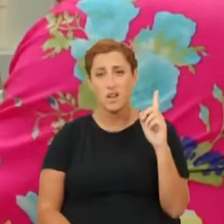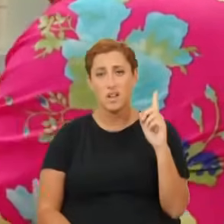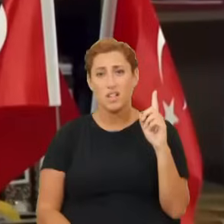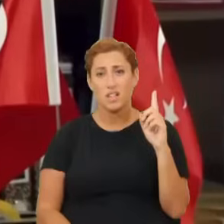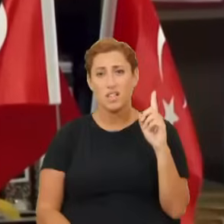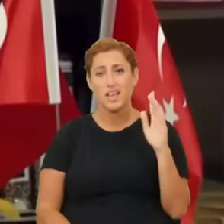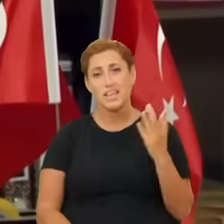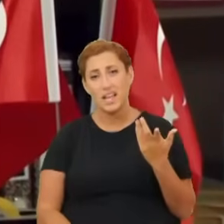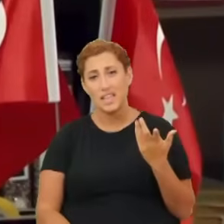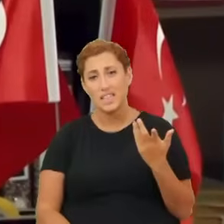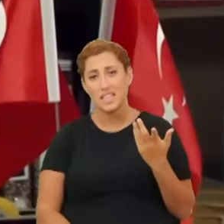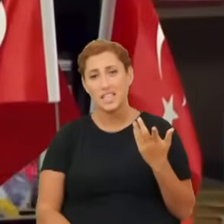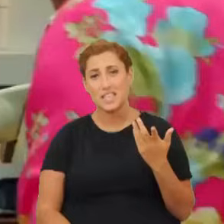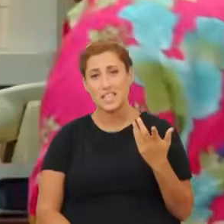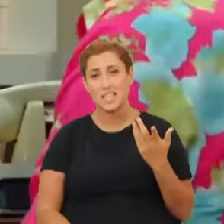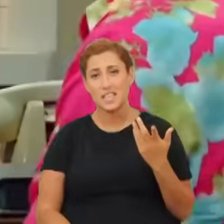Vallahi yani